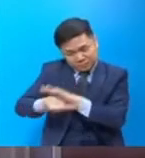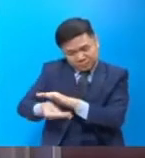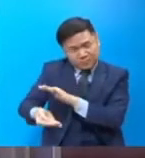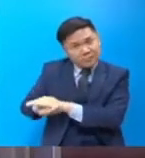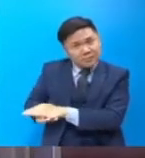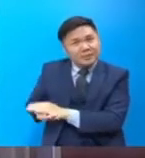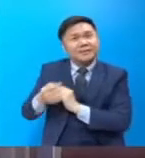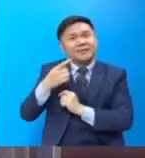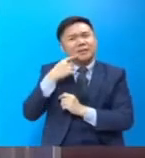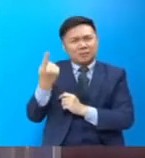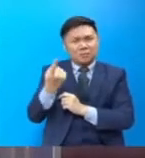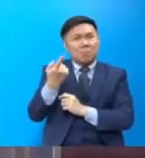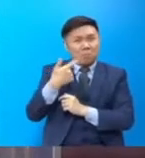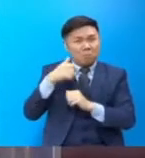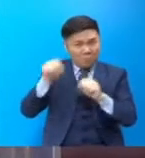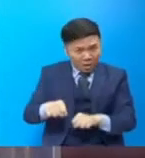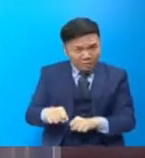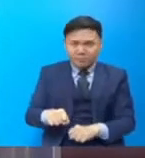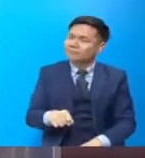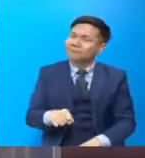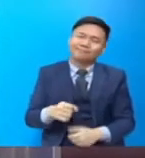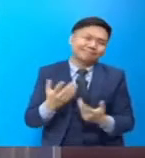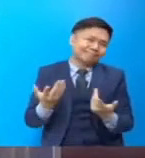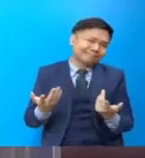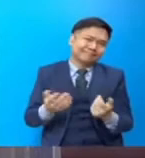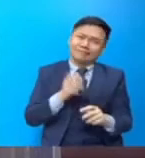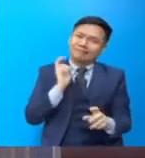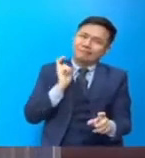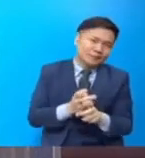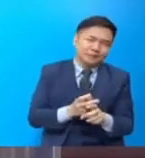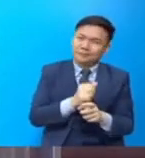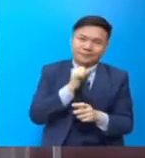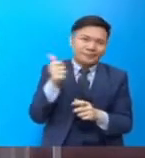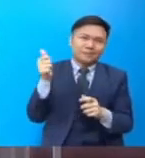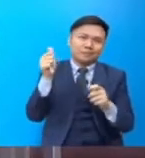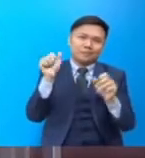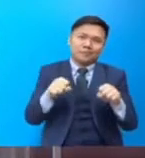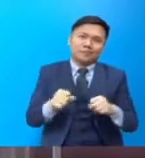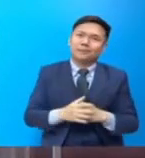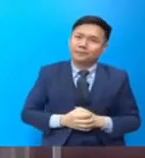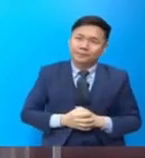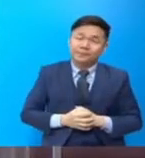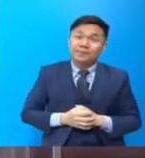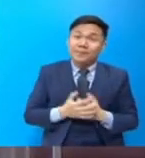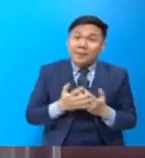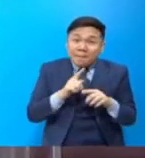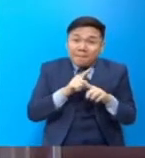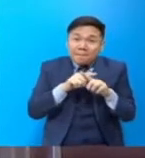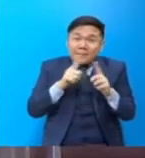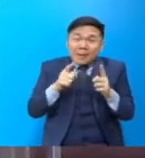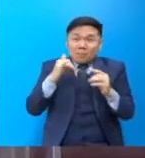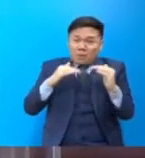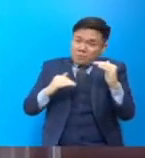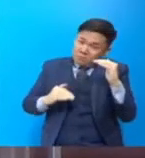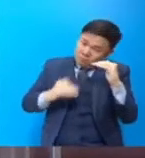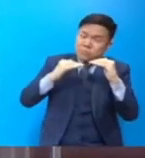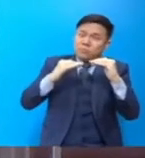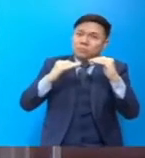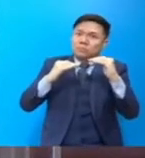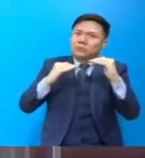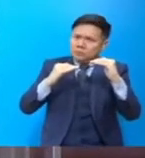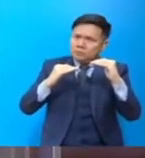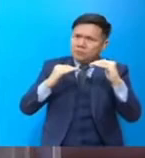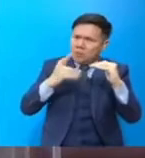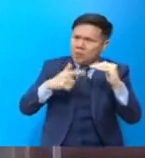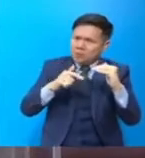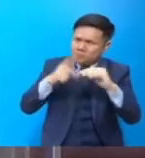nomor Lombok weso almost Impossible hampir mustahil tetapi sekiranya kita dapat mengurangkan kepada tahap yang paling optimum